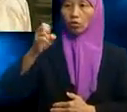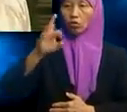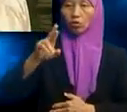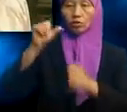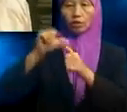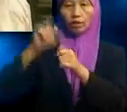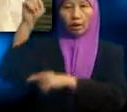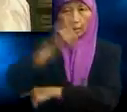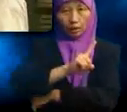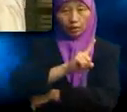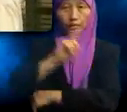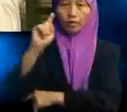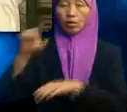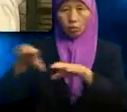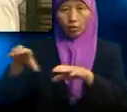setiap hari.